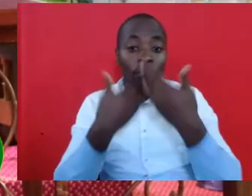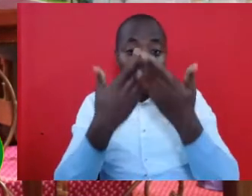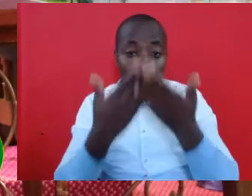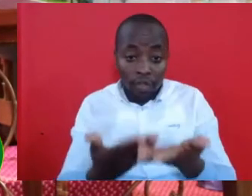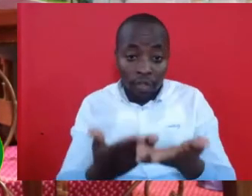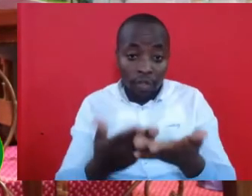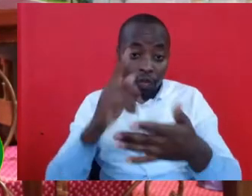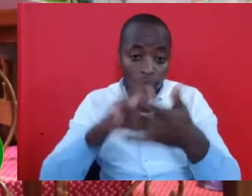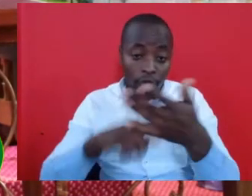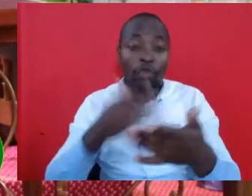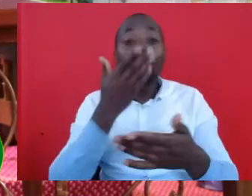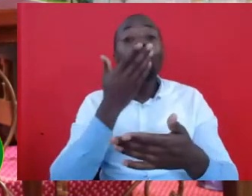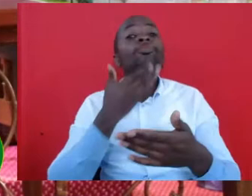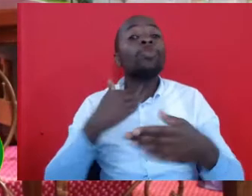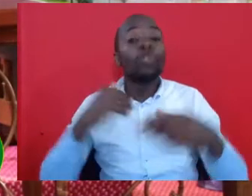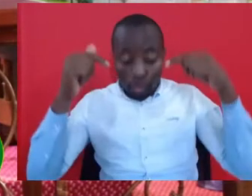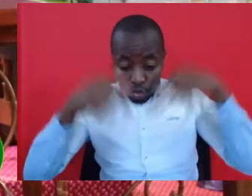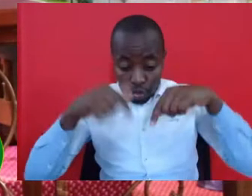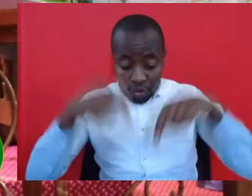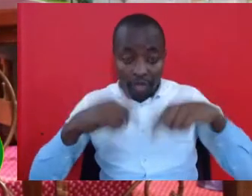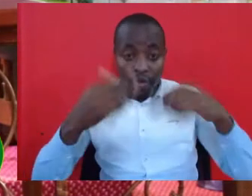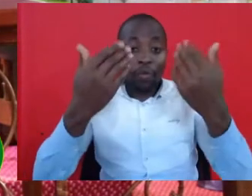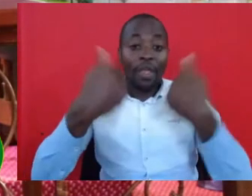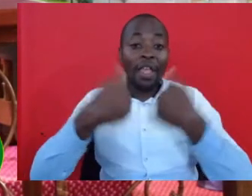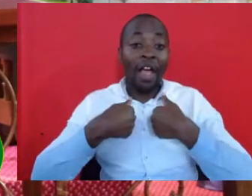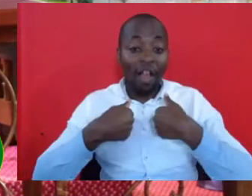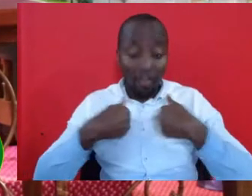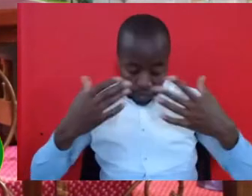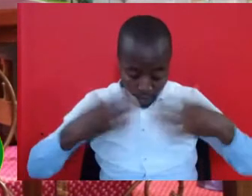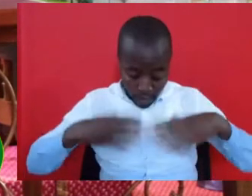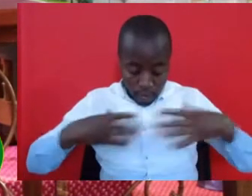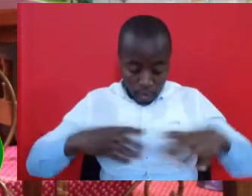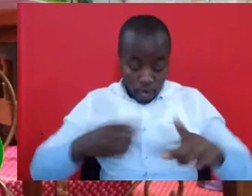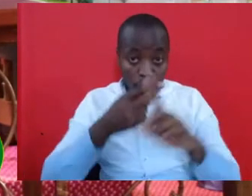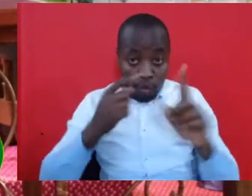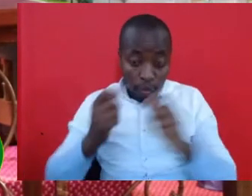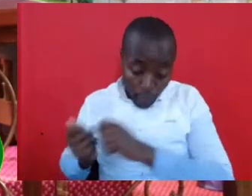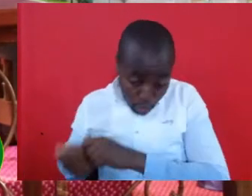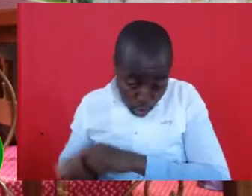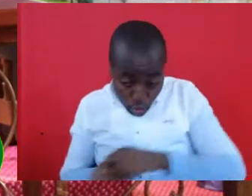na ndugu na dada kutoka mtaa wa Ruthiraine, ndio wanatuongoza